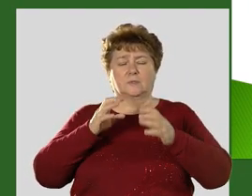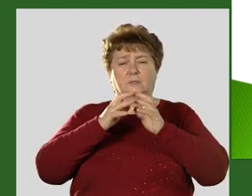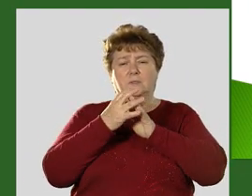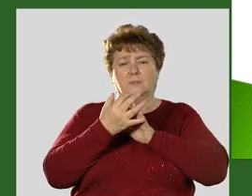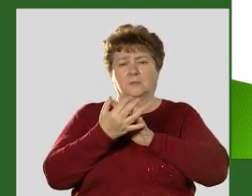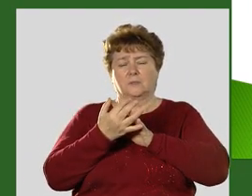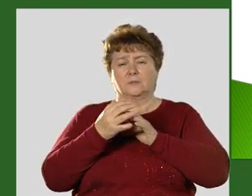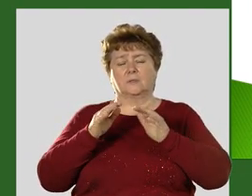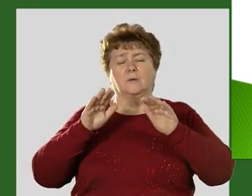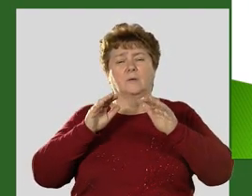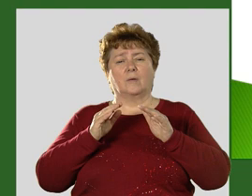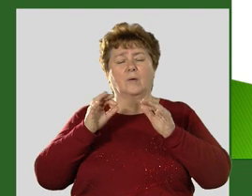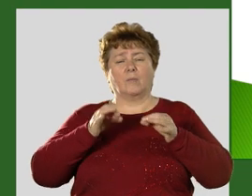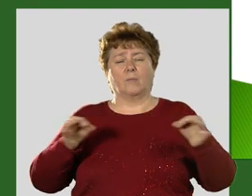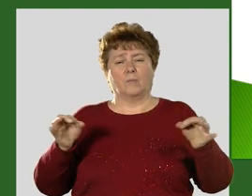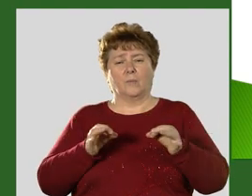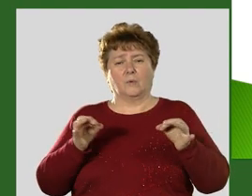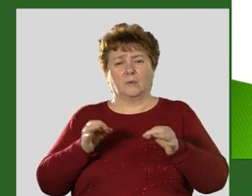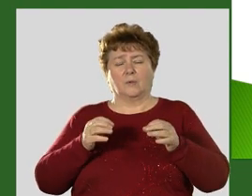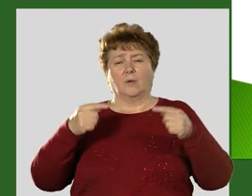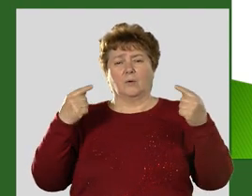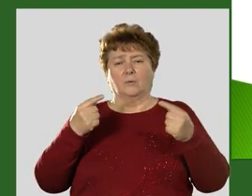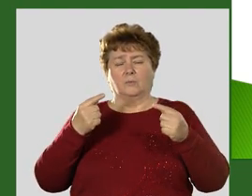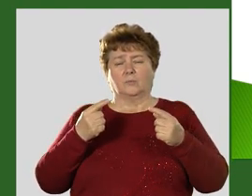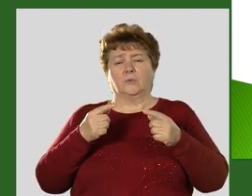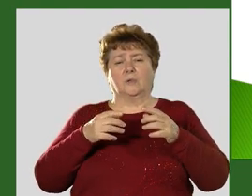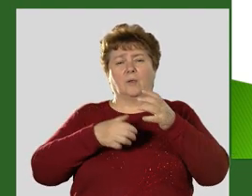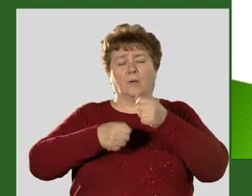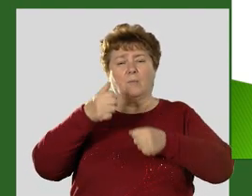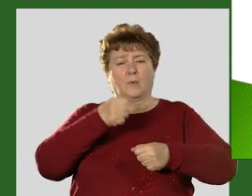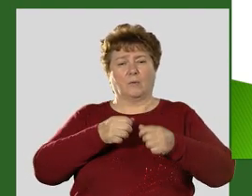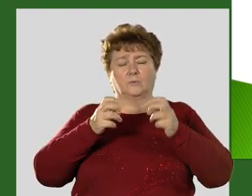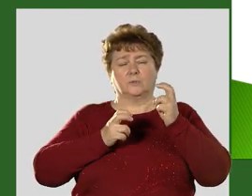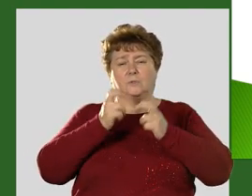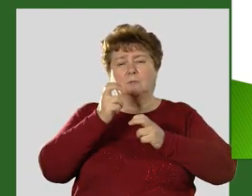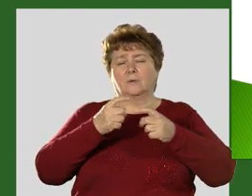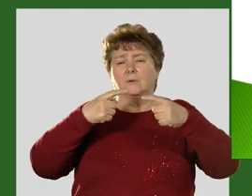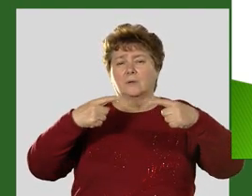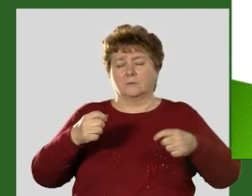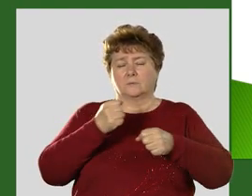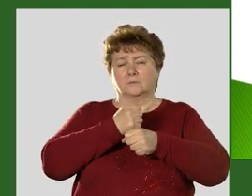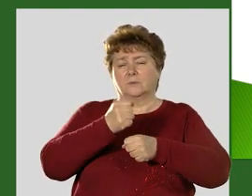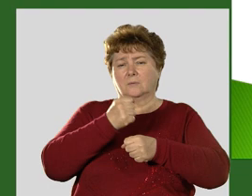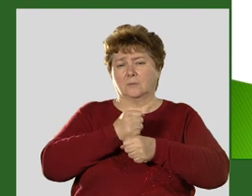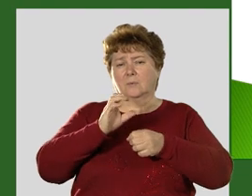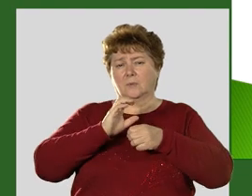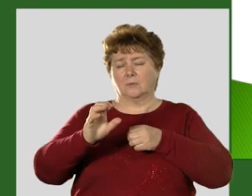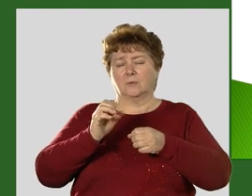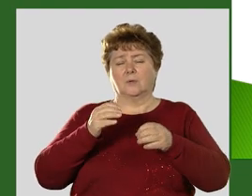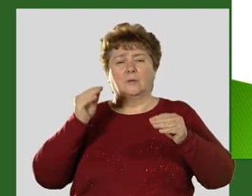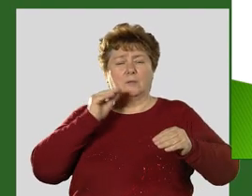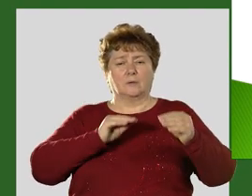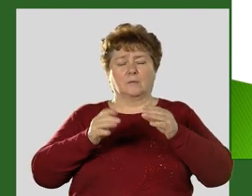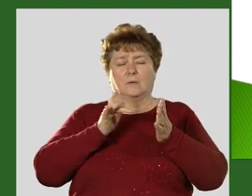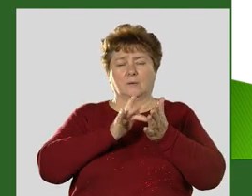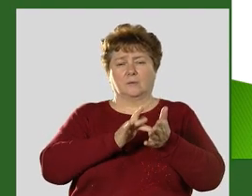сельских населенных пунктах. Крупные же молочные комбинаты, производящие разнообразную продукцию, размещены